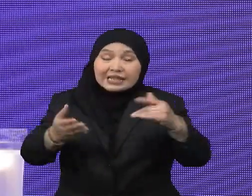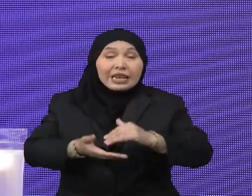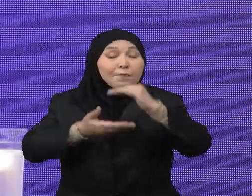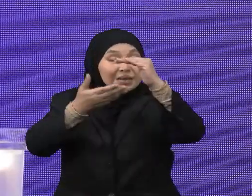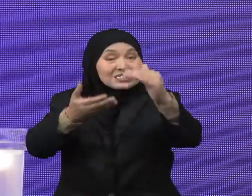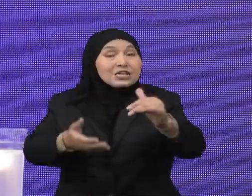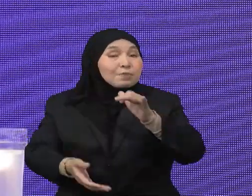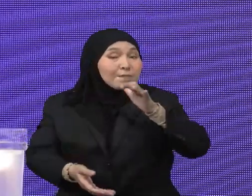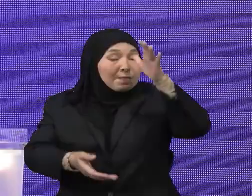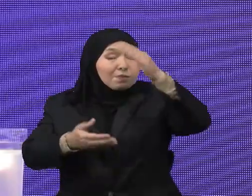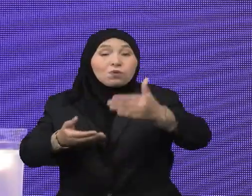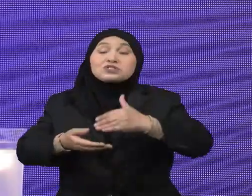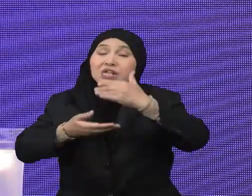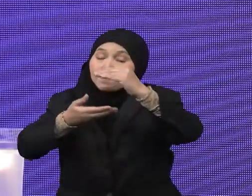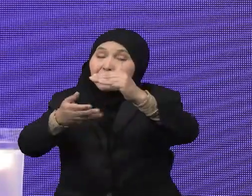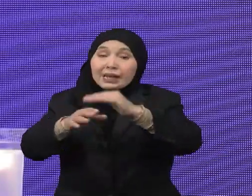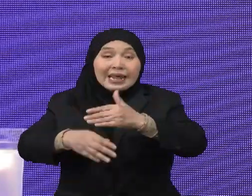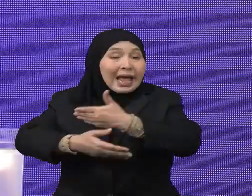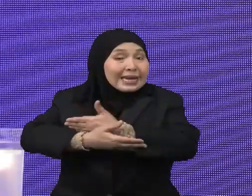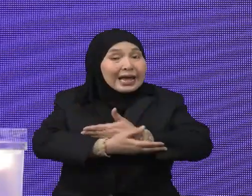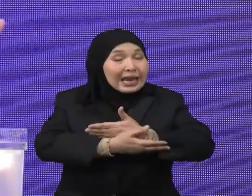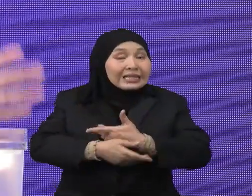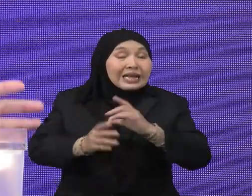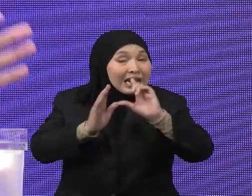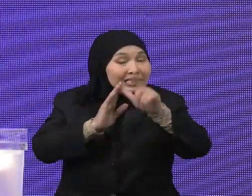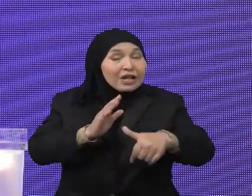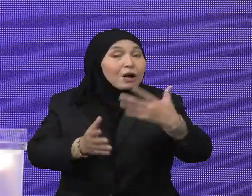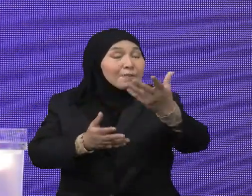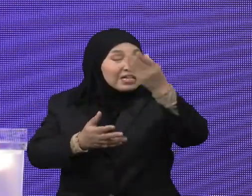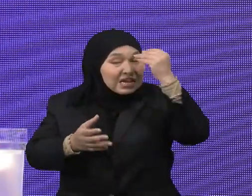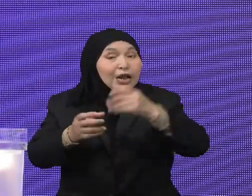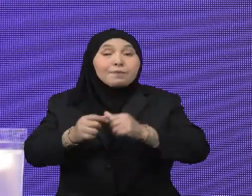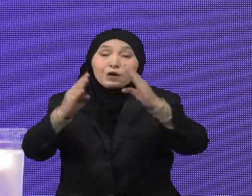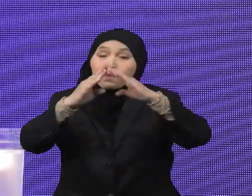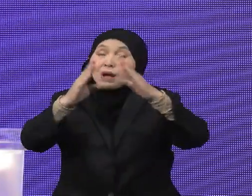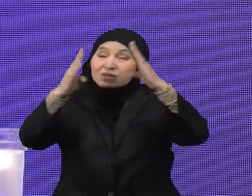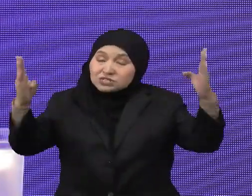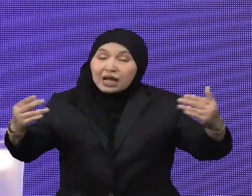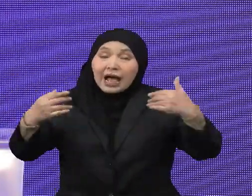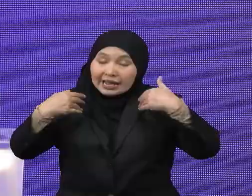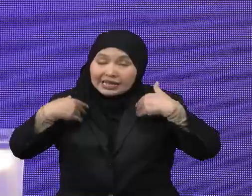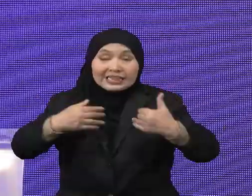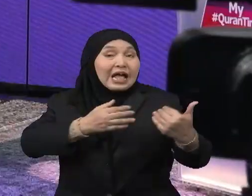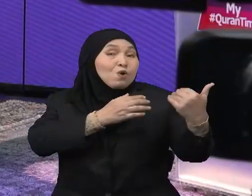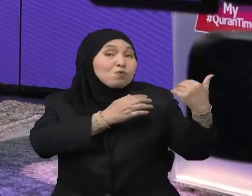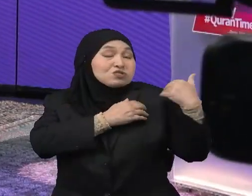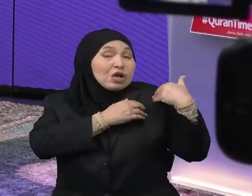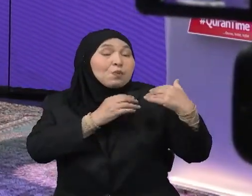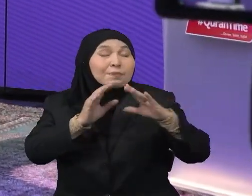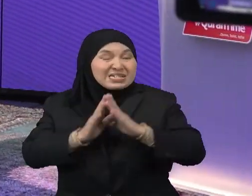ibu ayah perlu sampaikan kepada anak-anak selain daripada nanti belajar dapat rumah besar kita besar tapi ada tanggung jawab besar